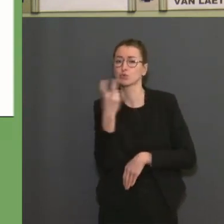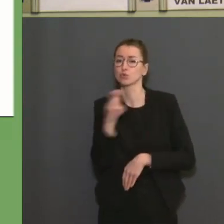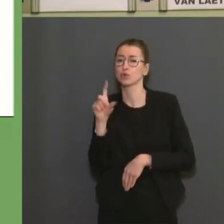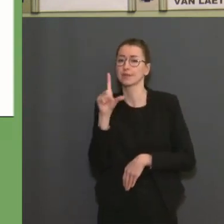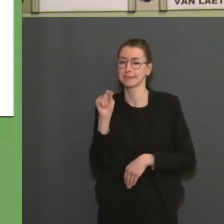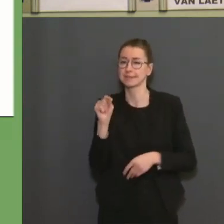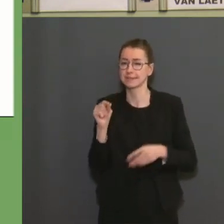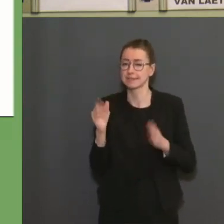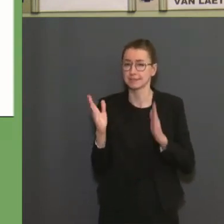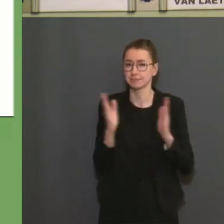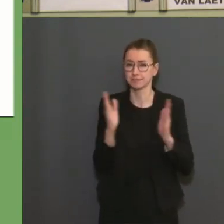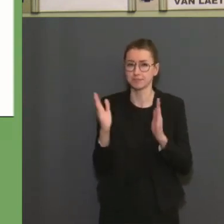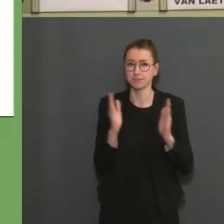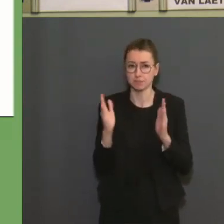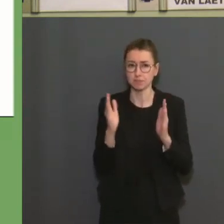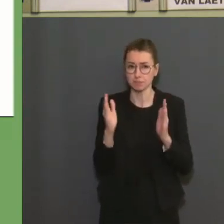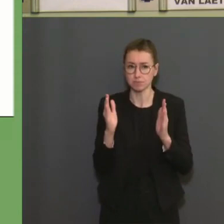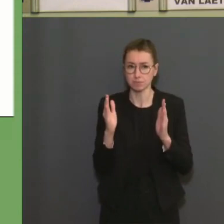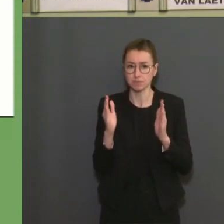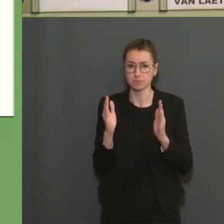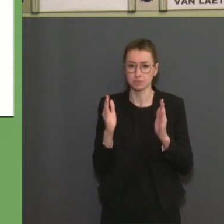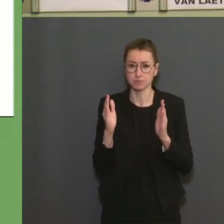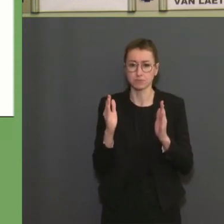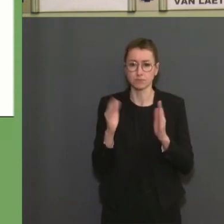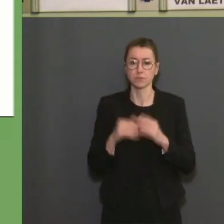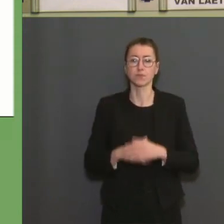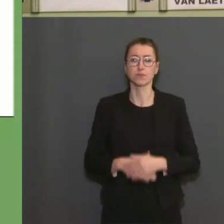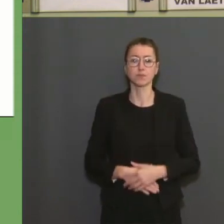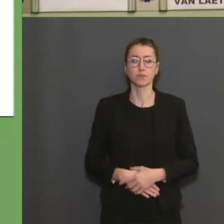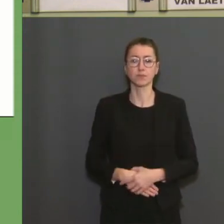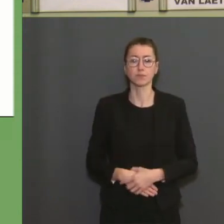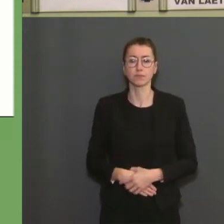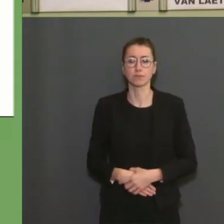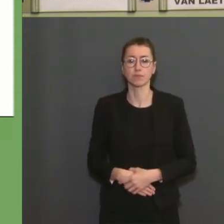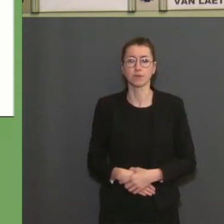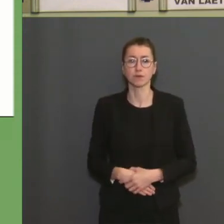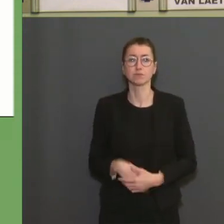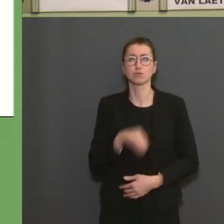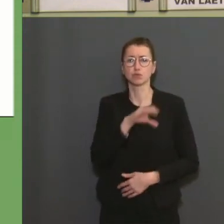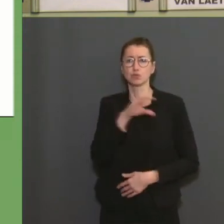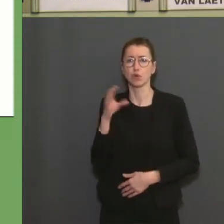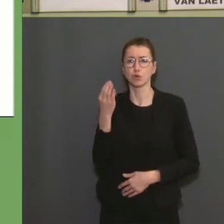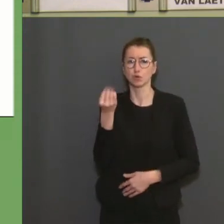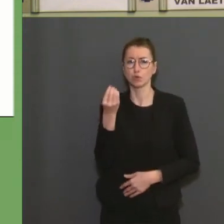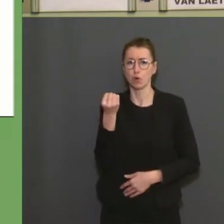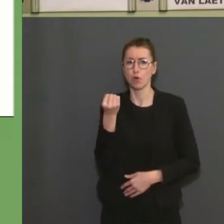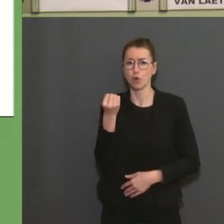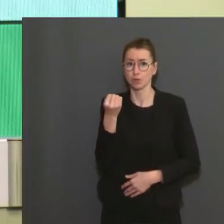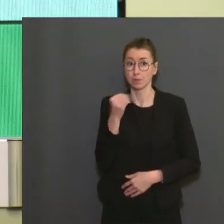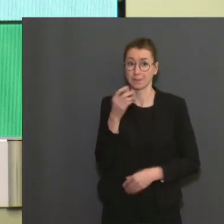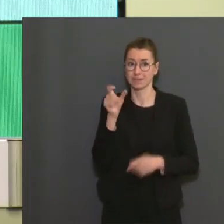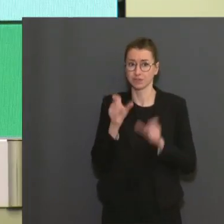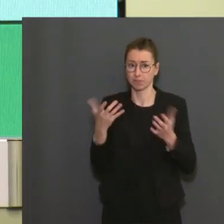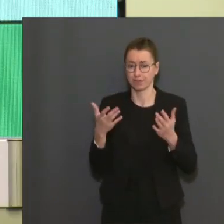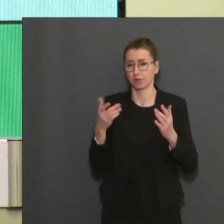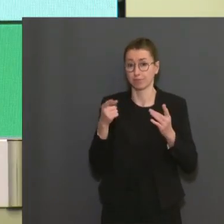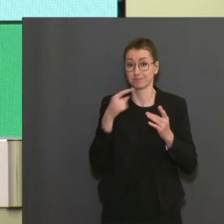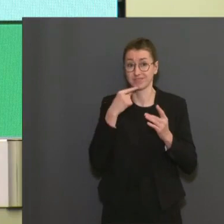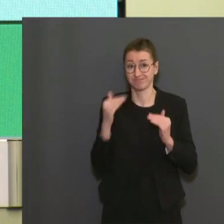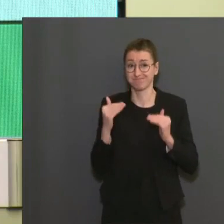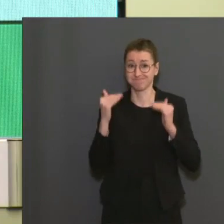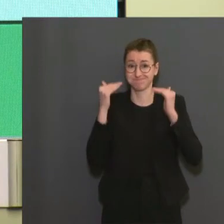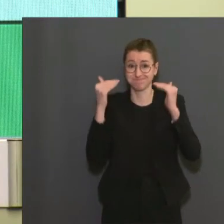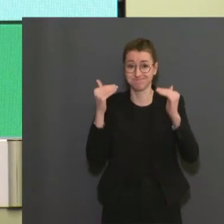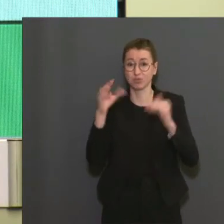personnes décèdent liées au Covid. C'est une augmentation encore de 35%. Il faut